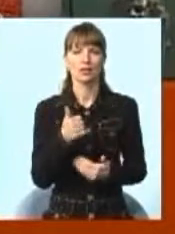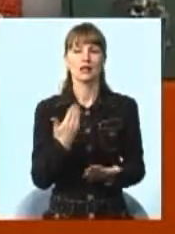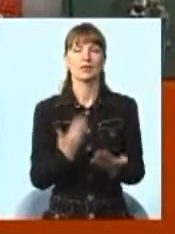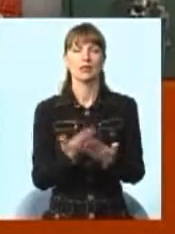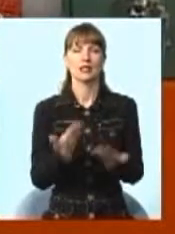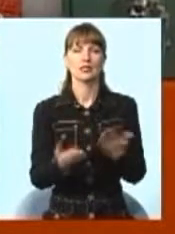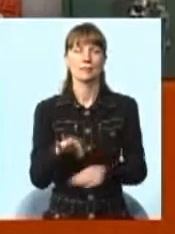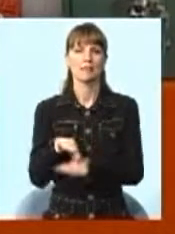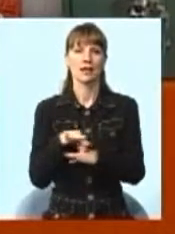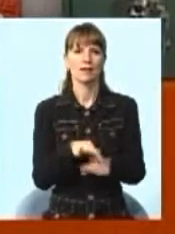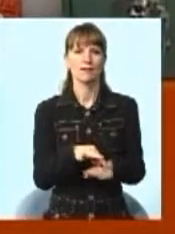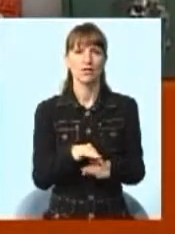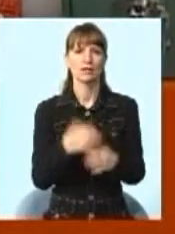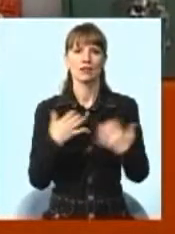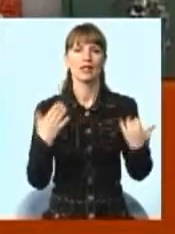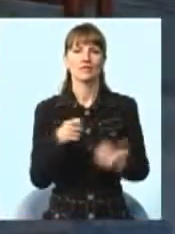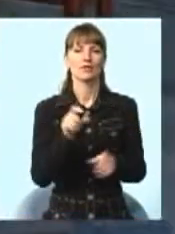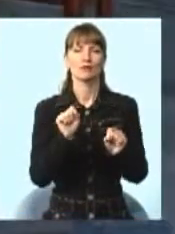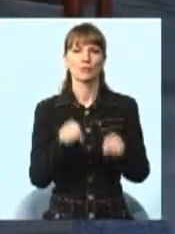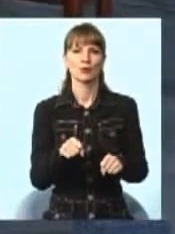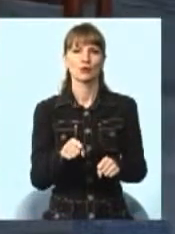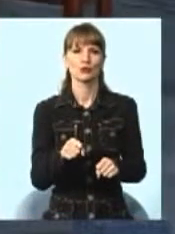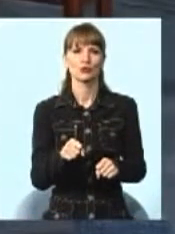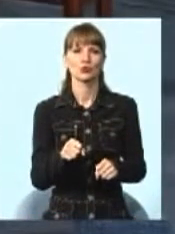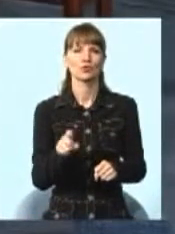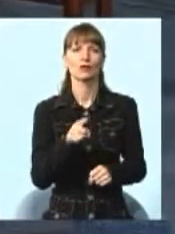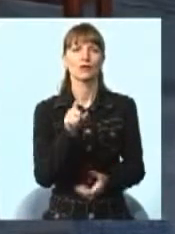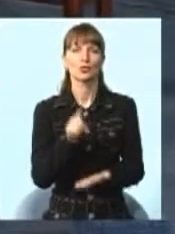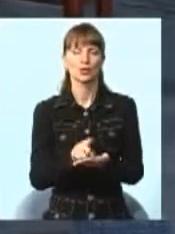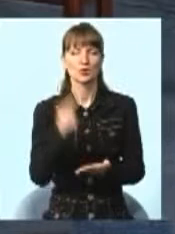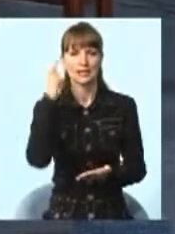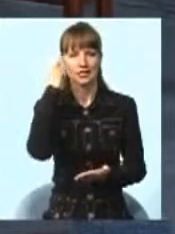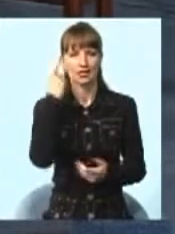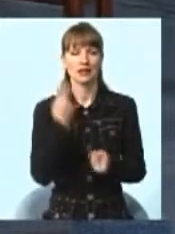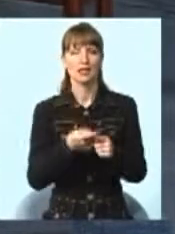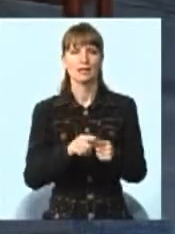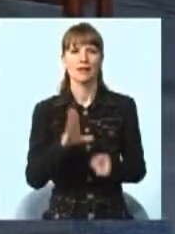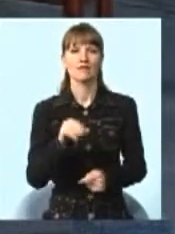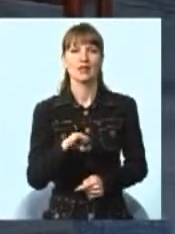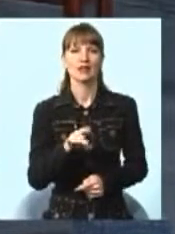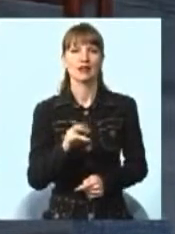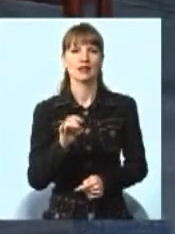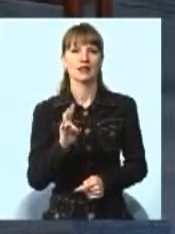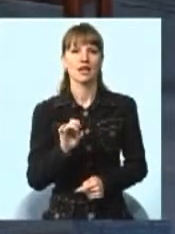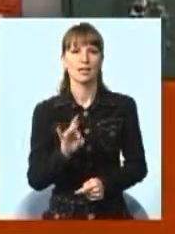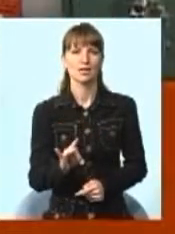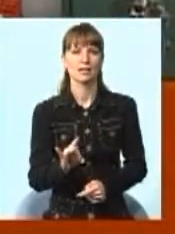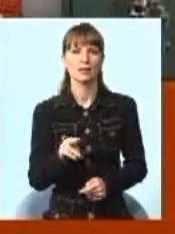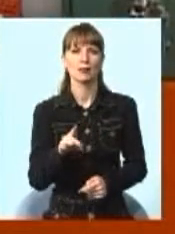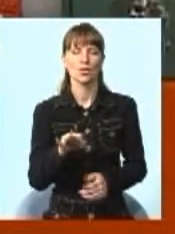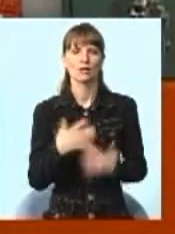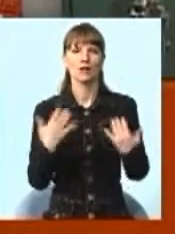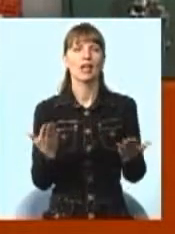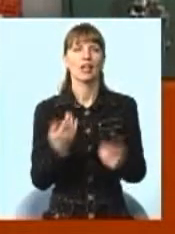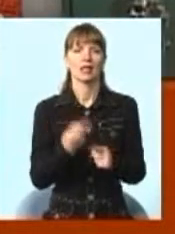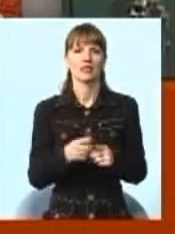якщо приводять ветеринару тваринку, як він може, і взагалі, що він повинен знати, цей ветеринар, про тварину? Яка